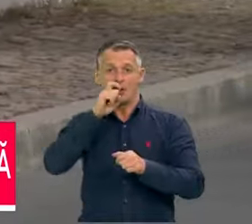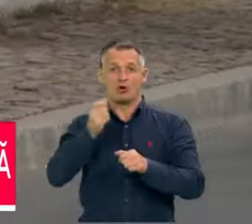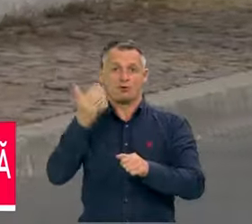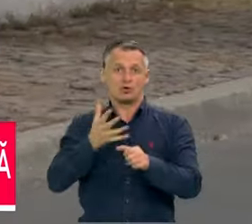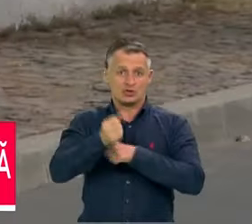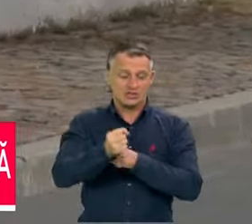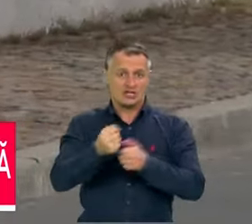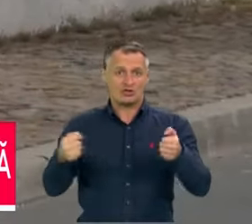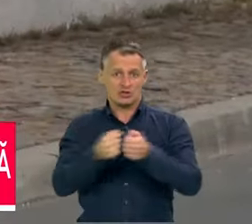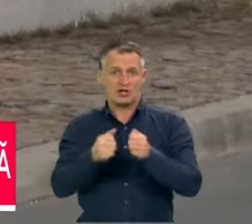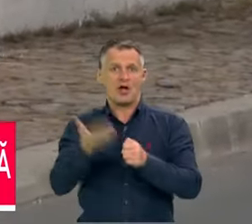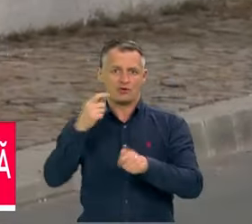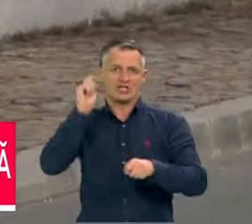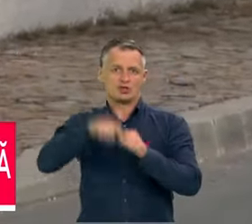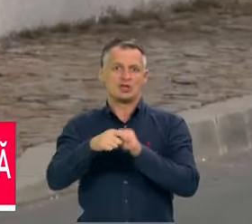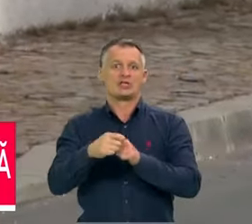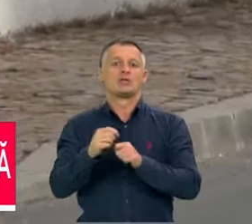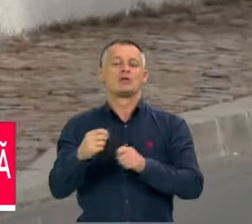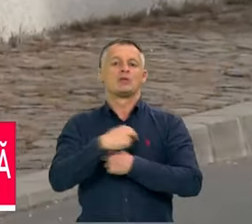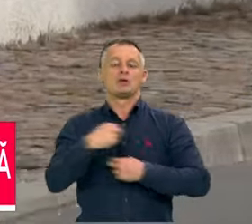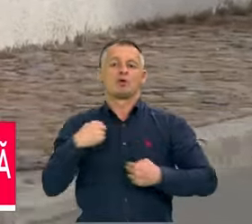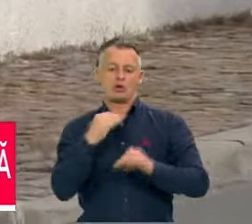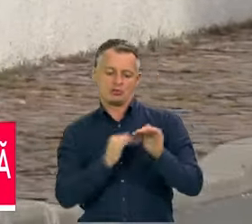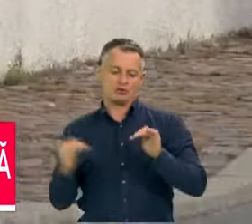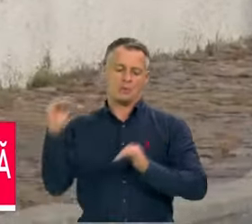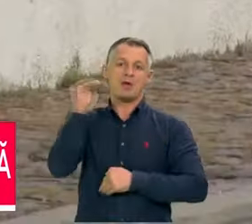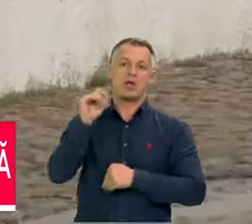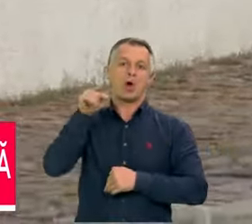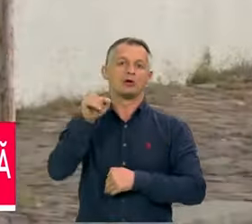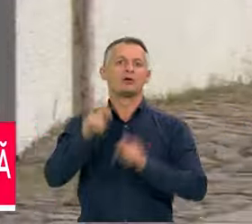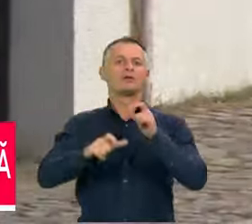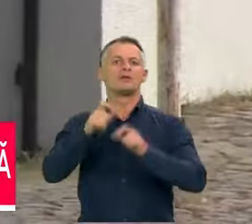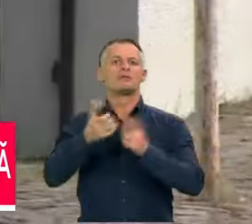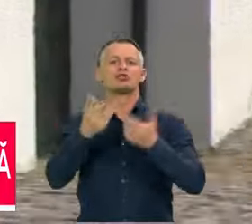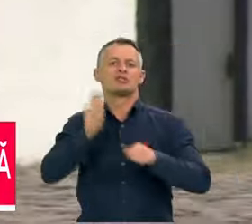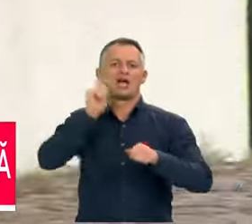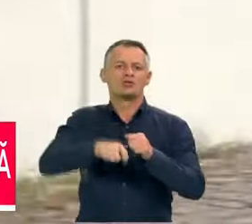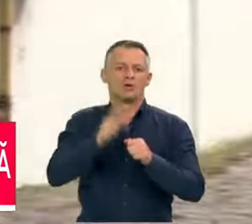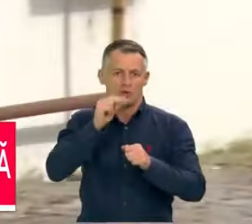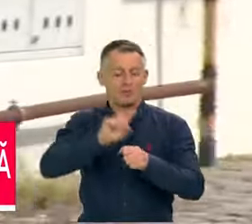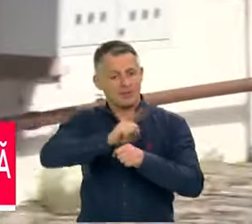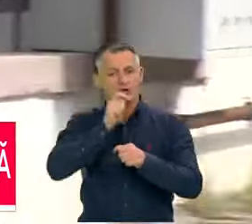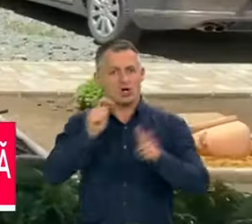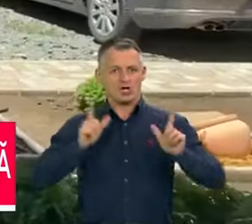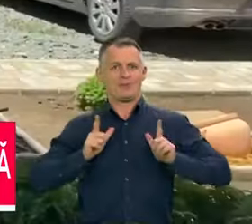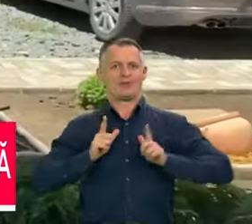a fost sancționată de Consiliul Superior al Magistraturii despre Ce sancțiune este vorba vă spun imediat în